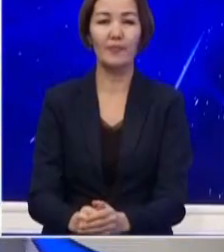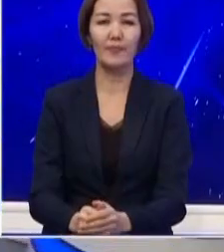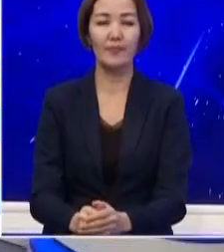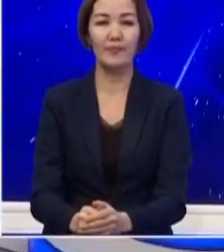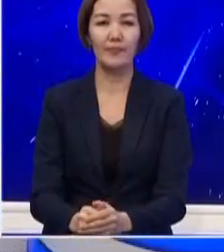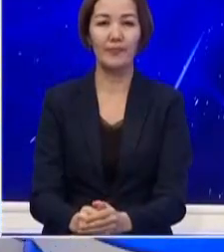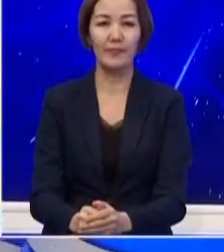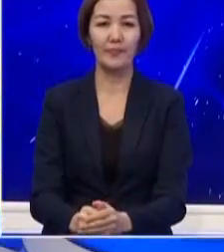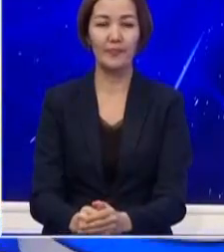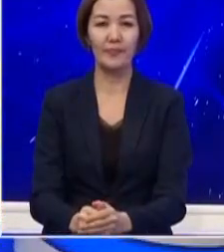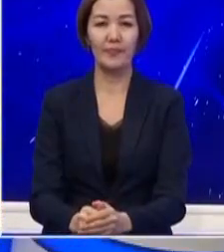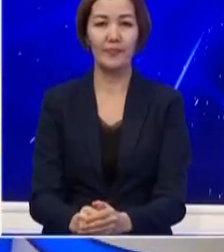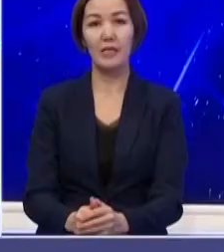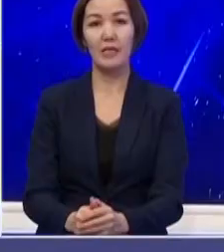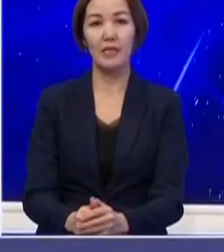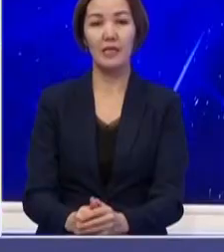Жұмасымызды.